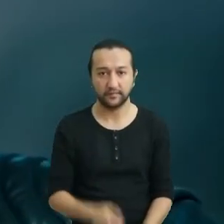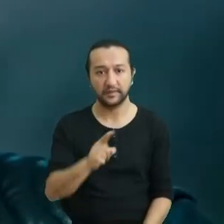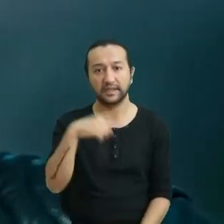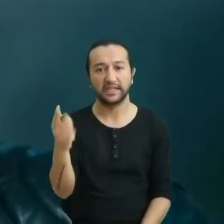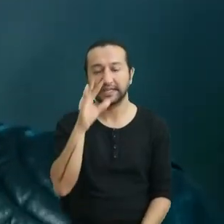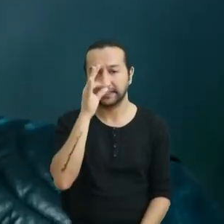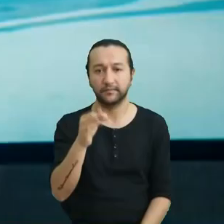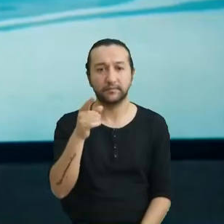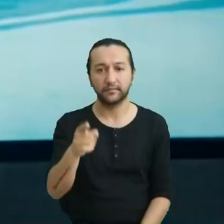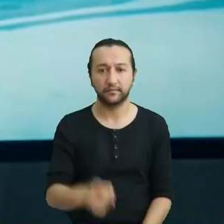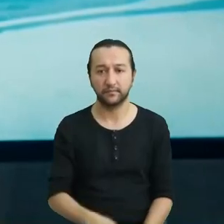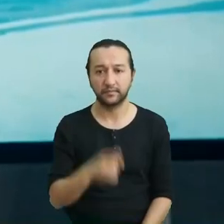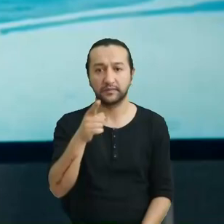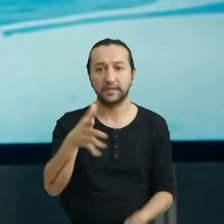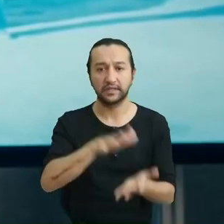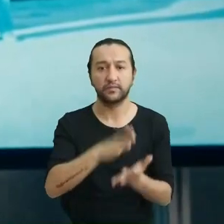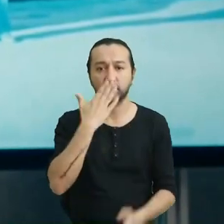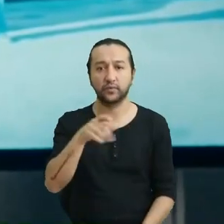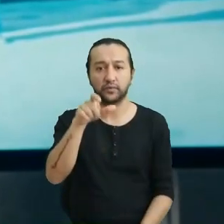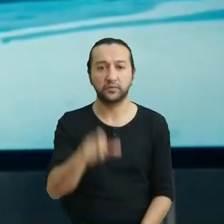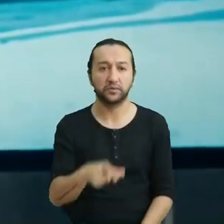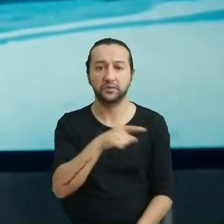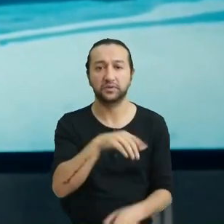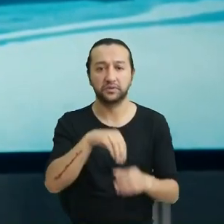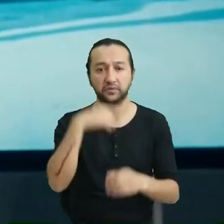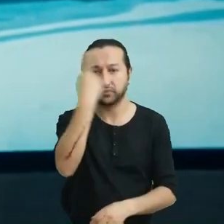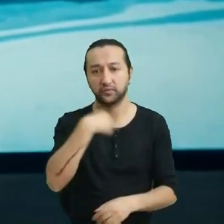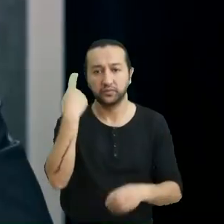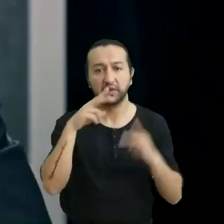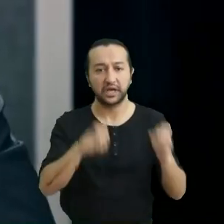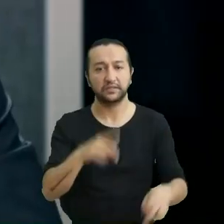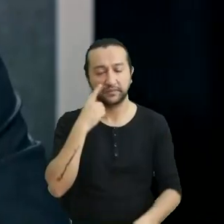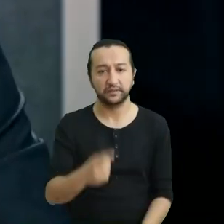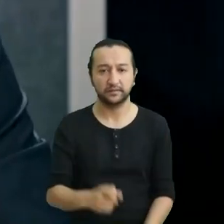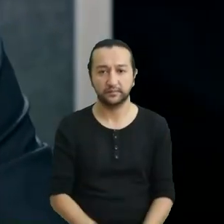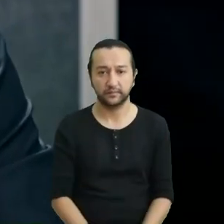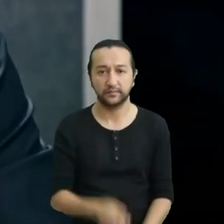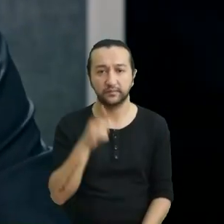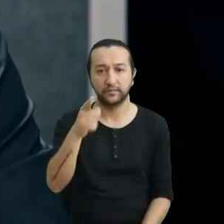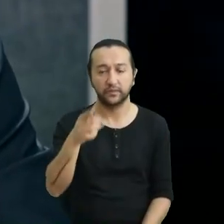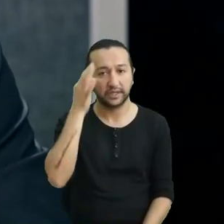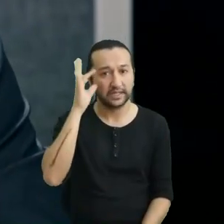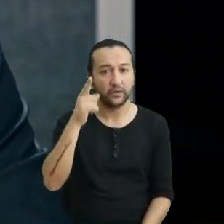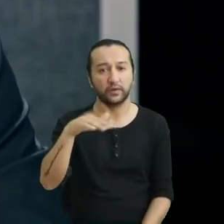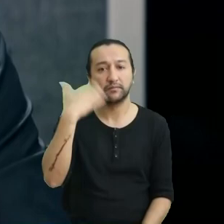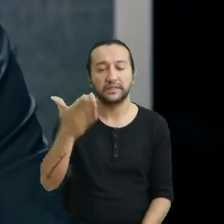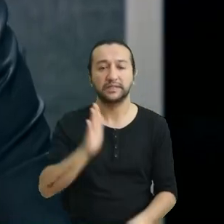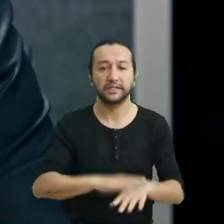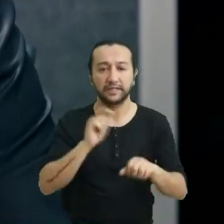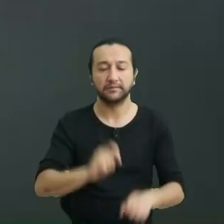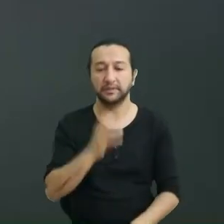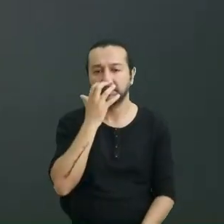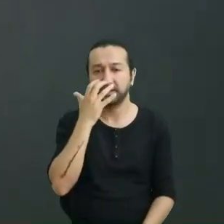Diğeri kim? Sabıkası yok. Nüfus arşivlerinden tarayacağım. Bu deliliği ondan başkasının